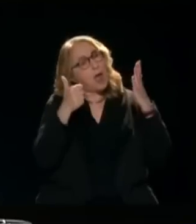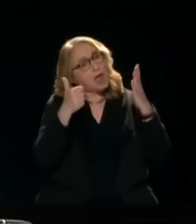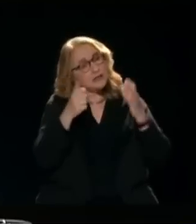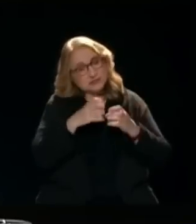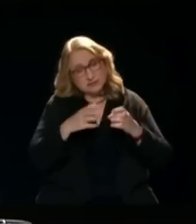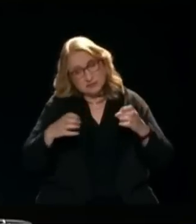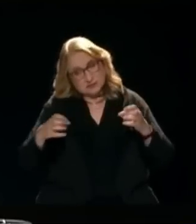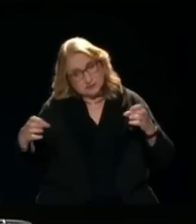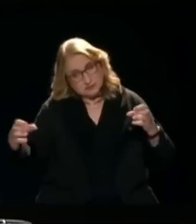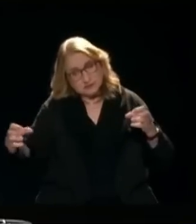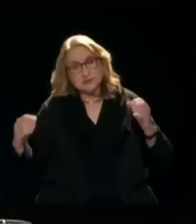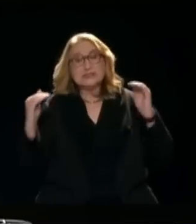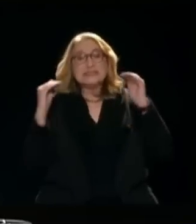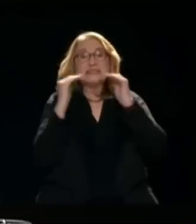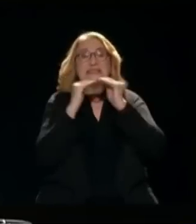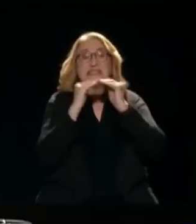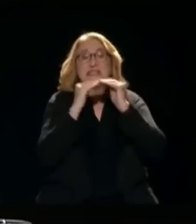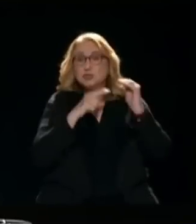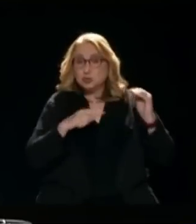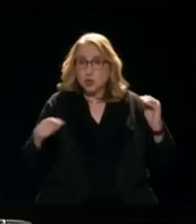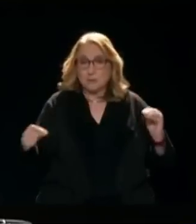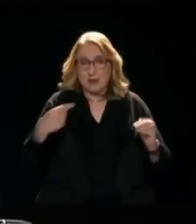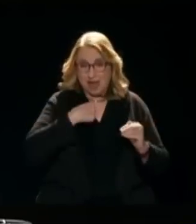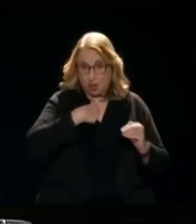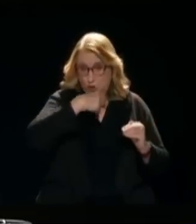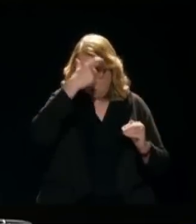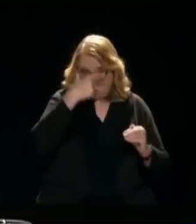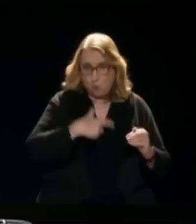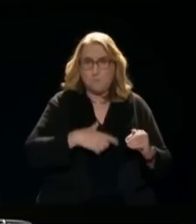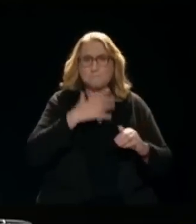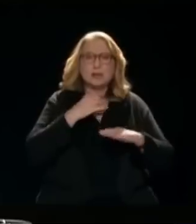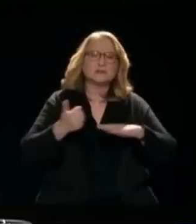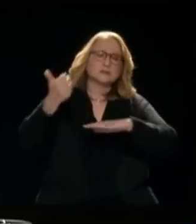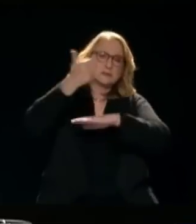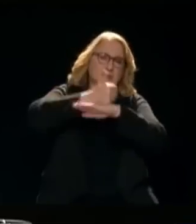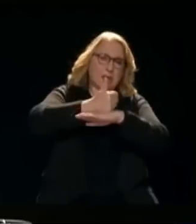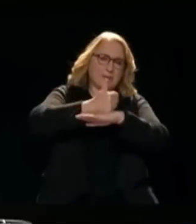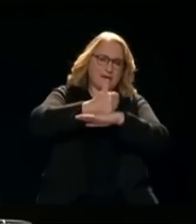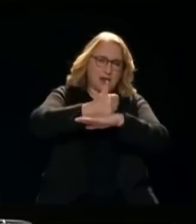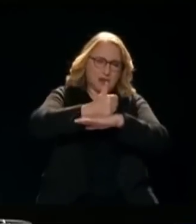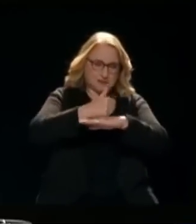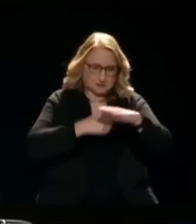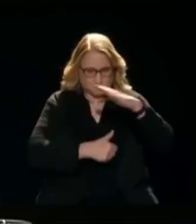7 ισότιμα κόμματα και είναι ακριβώς στη λογική ότι ανεξαρτήτως